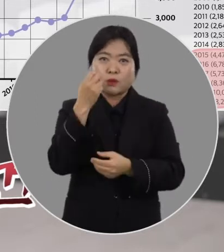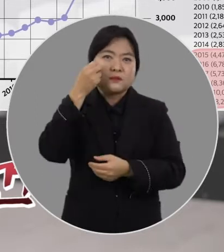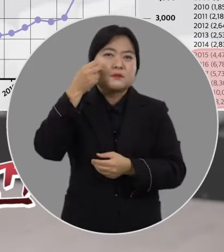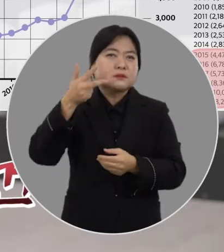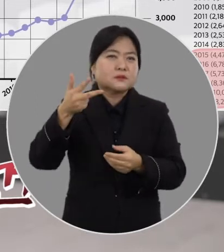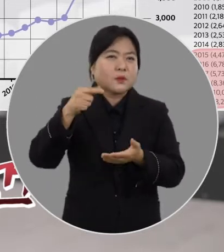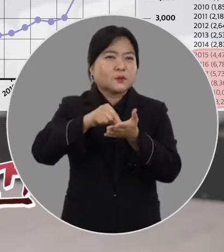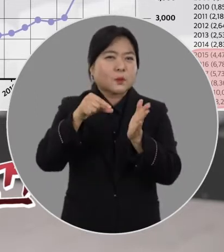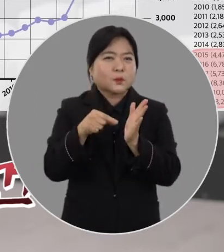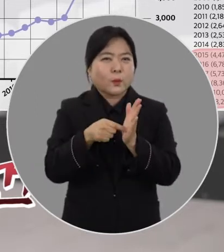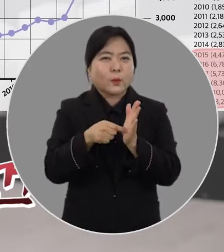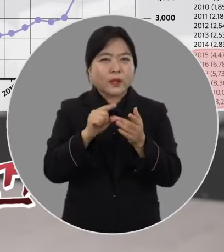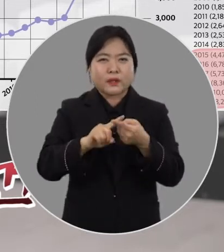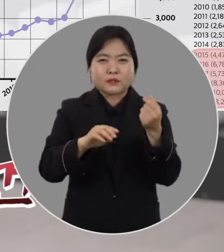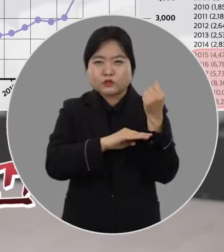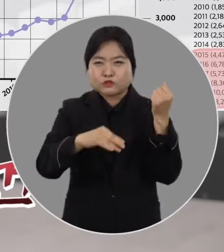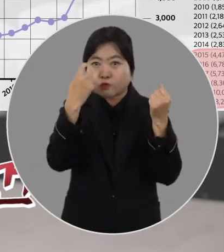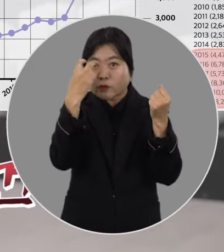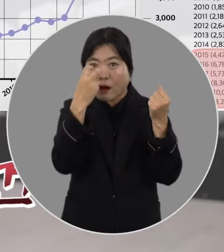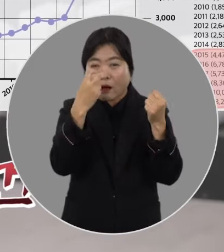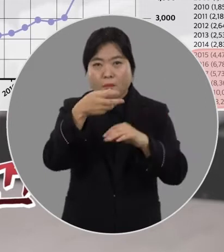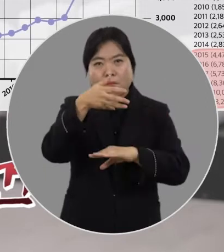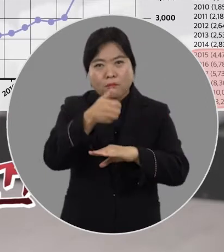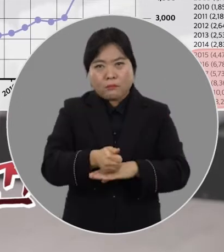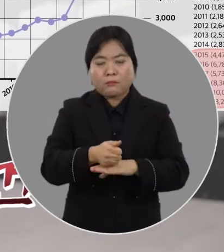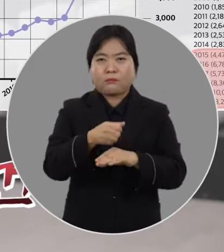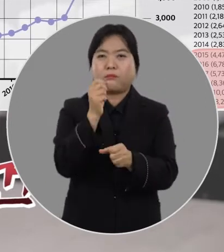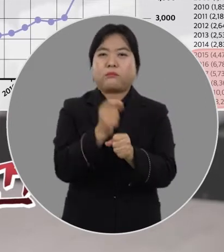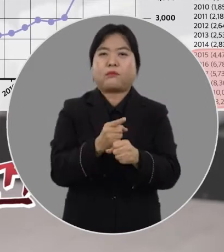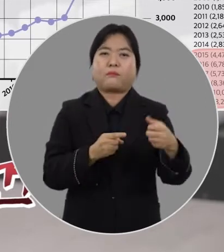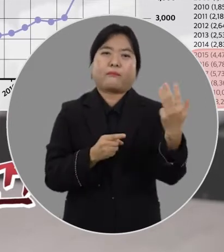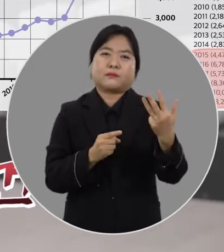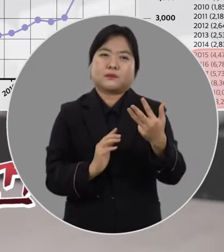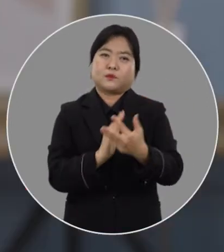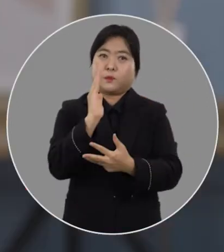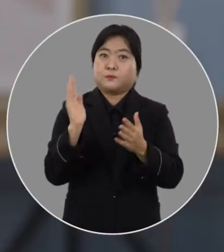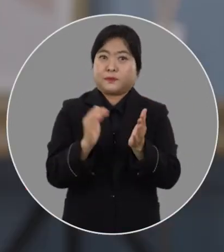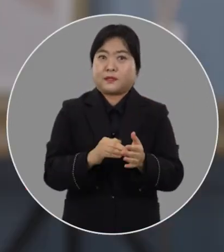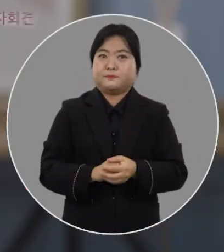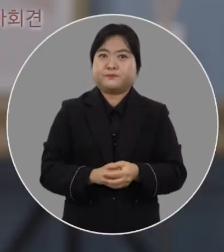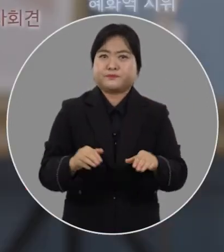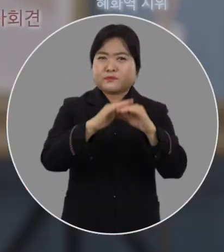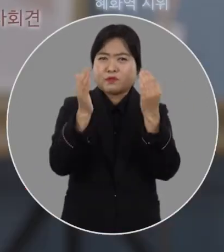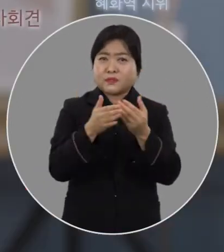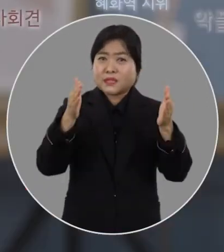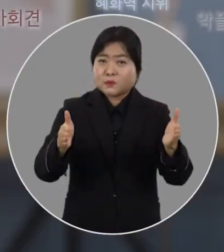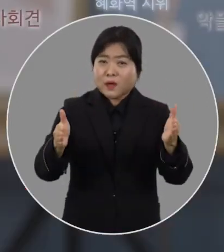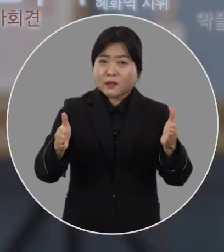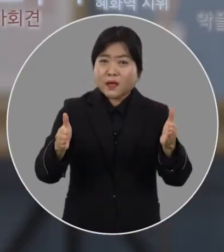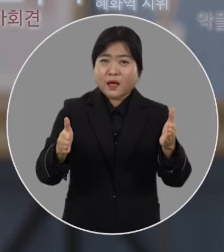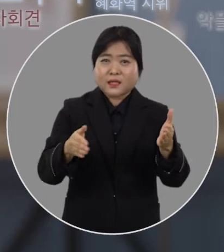넘는 기간 동안 발간된 기사를 기준으로 한 것인데도 벌써 8,000건이 넘었습니다. 전체 기간 동안